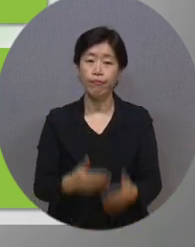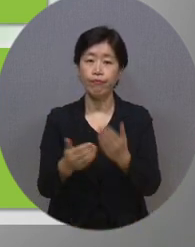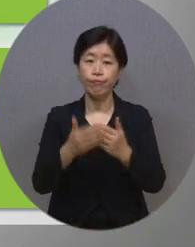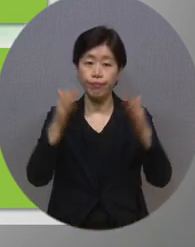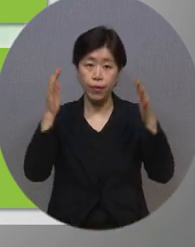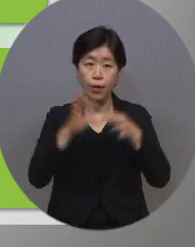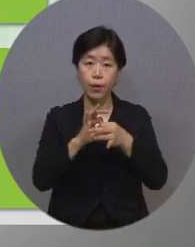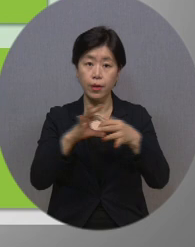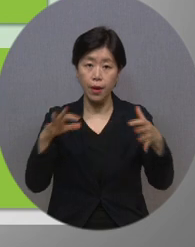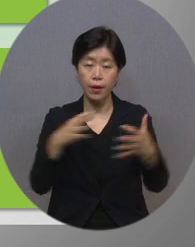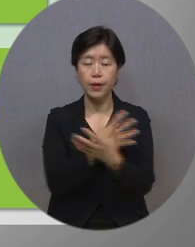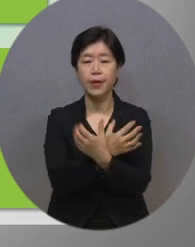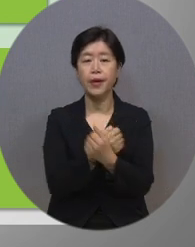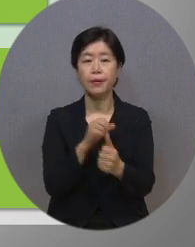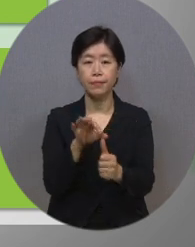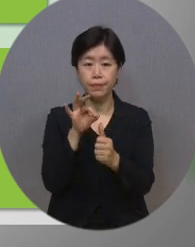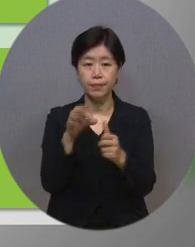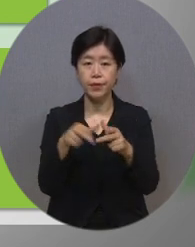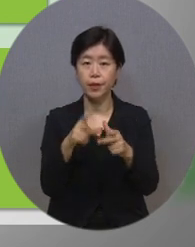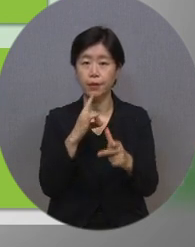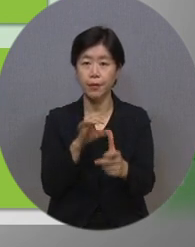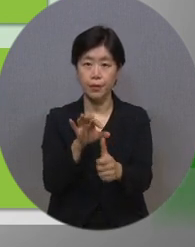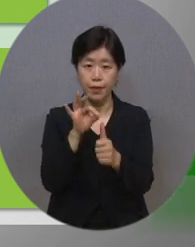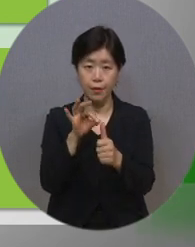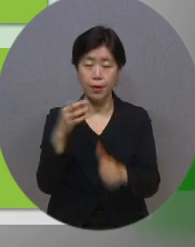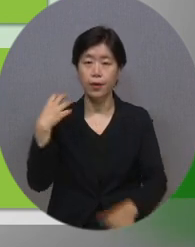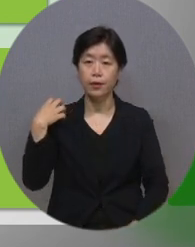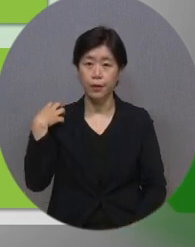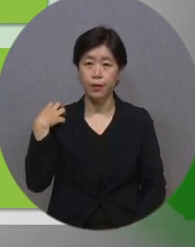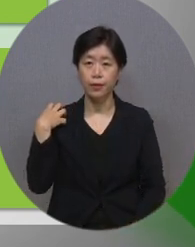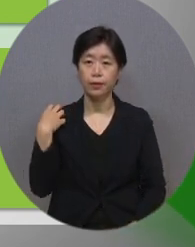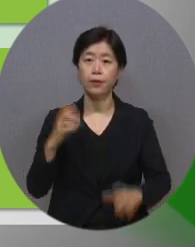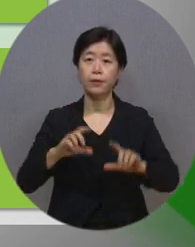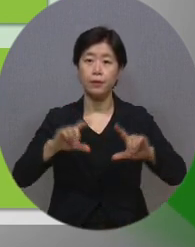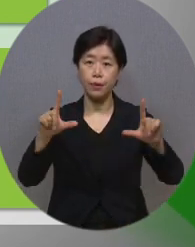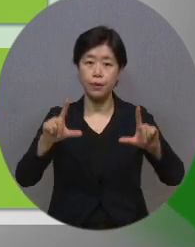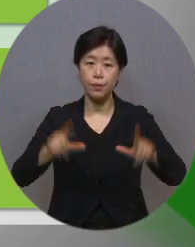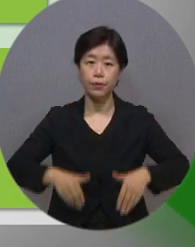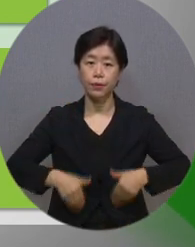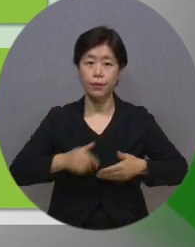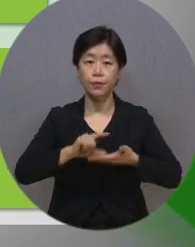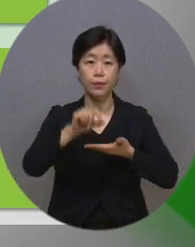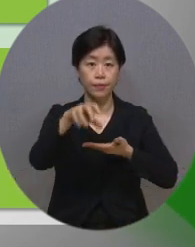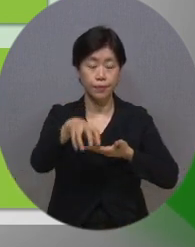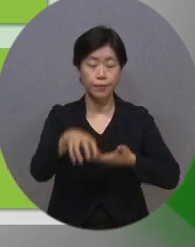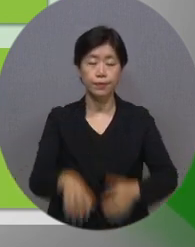모집합니다. 장애인만 채용하며 담당지사는 서울 남부지사입니다.